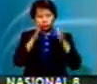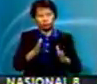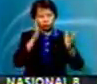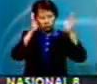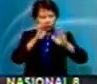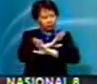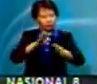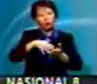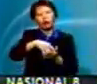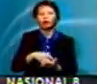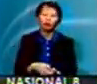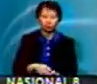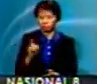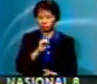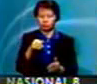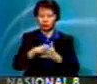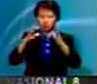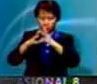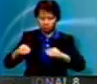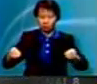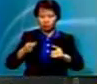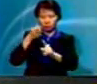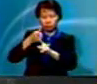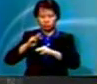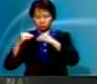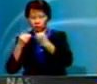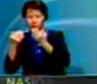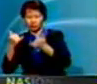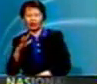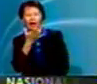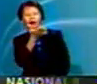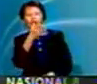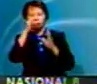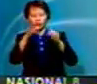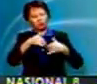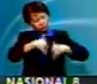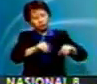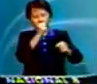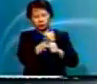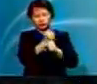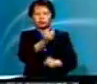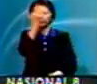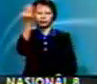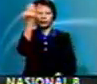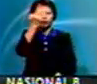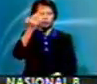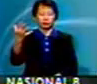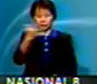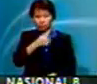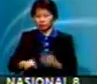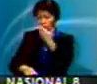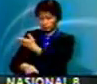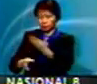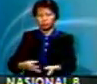supaya tidak lemah semangat dalam menangani perspektif masyarakat ketika ini dan meneruskan tugas seperti biasa. Selain itu, beliau